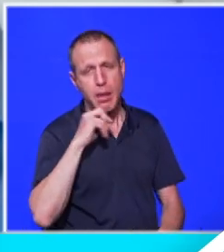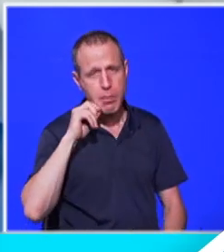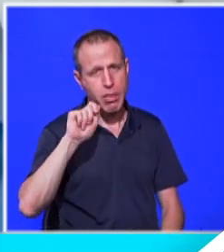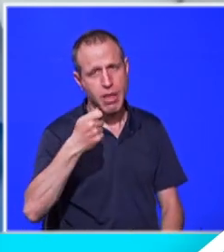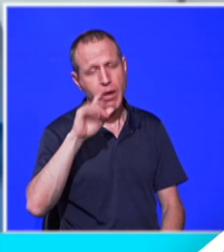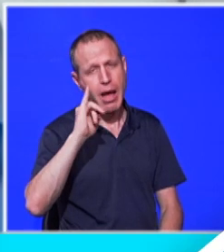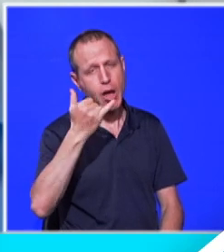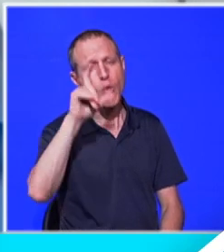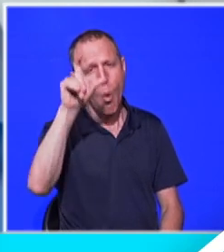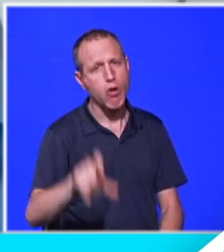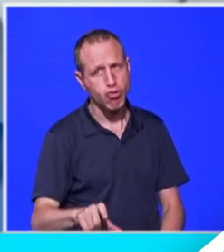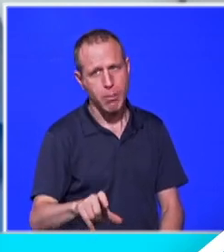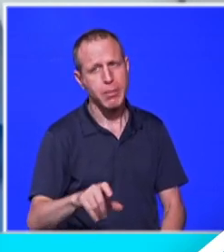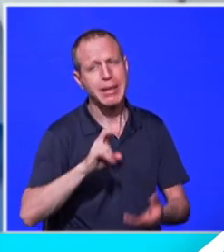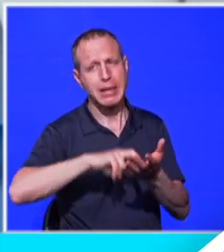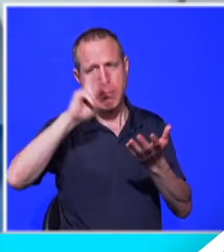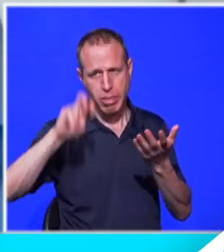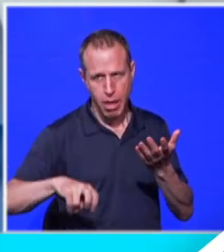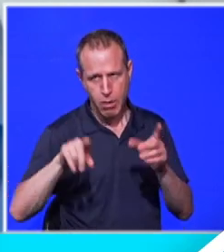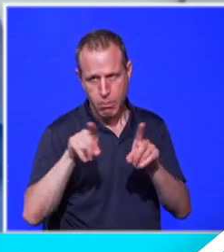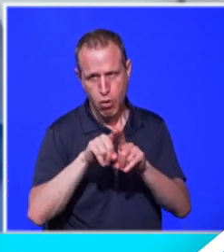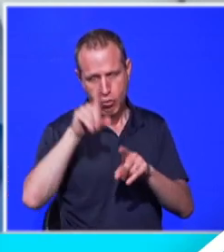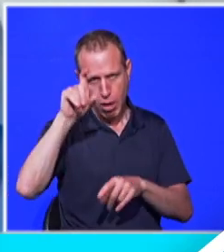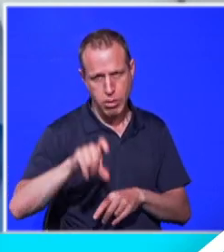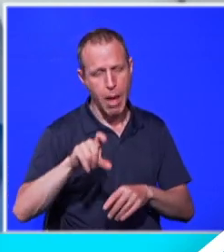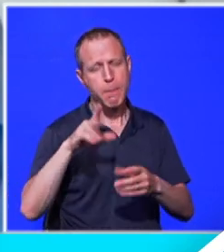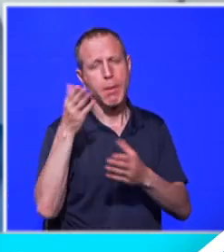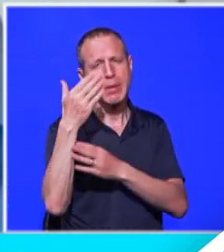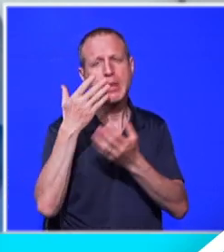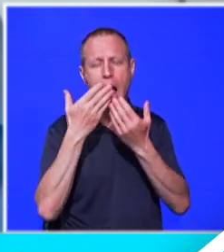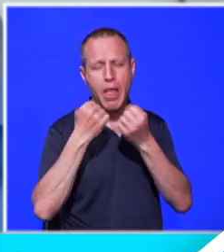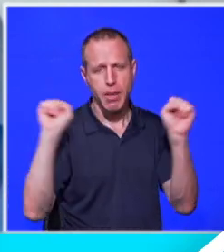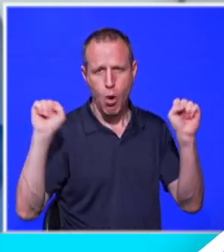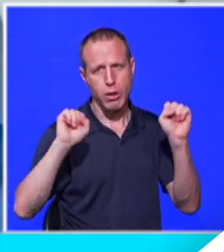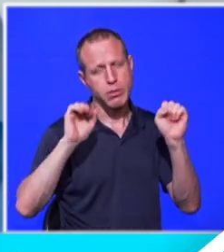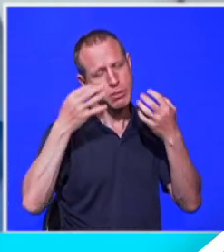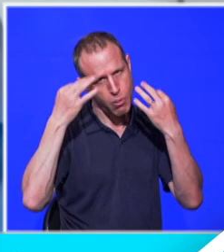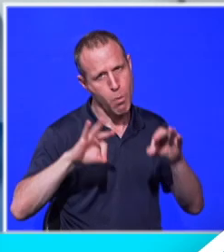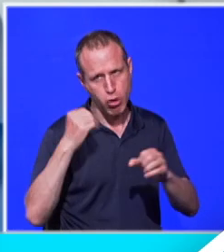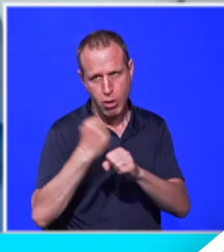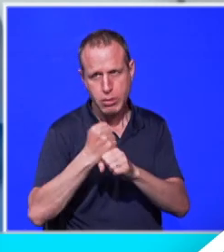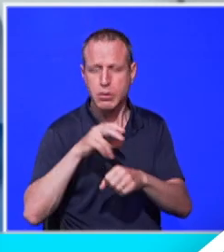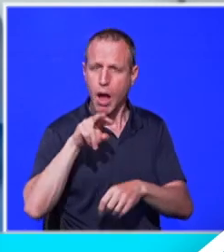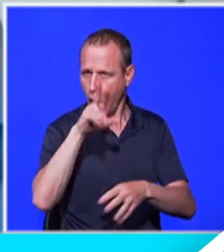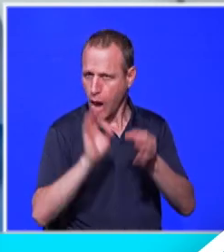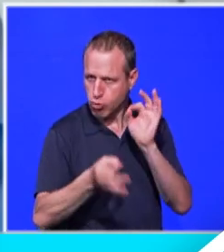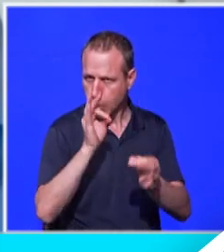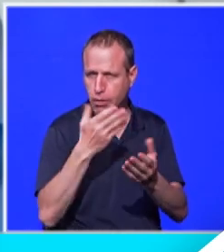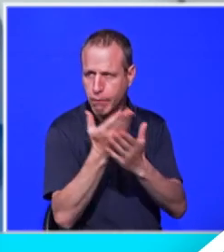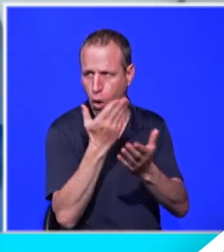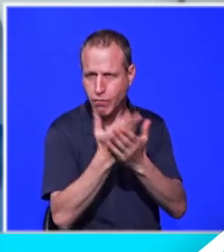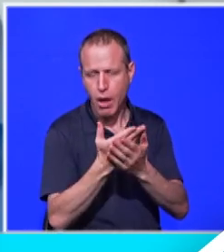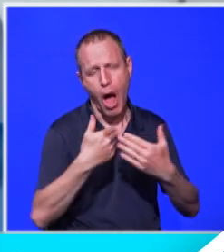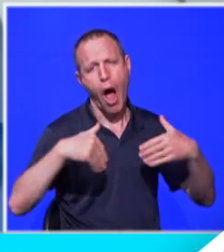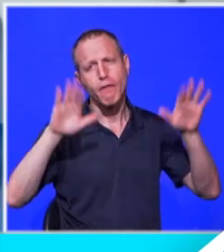כן הואשם, התפטר, כמו שאדם במדינה דמוקרטית ראוי שיעשה, ניגש למשפט והוכיח את